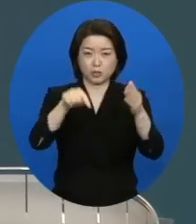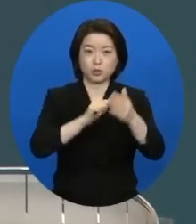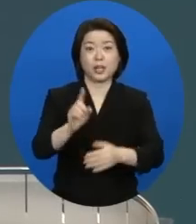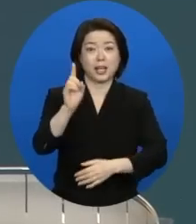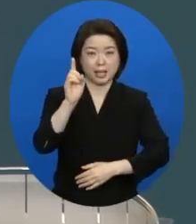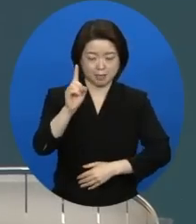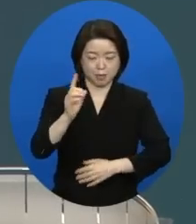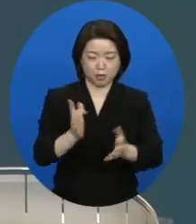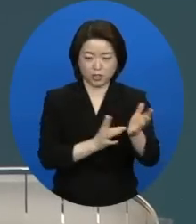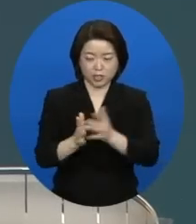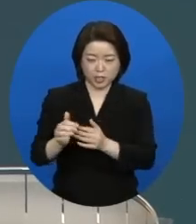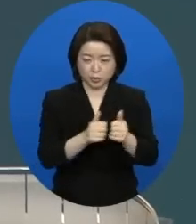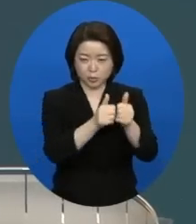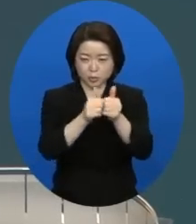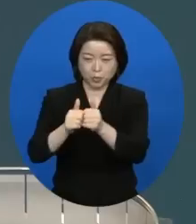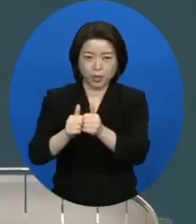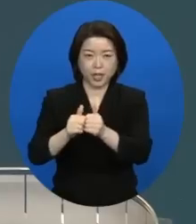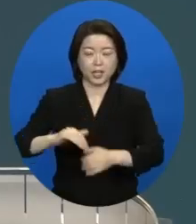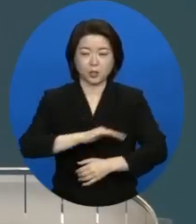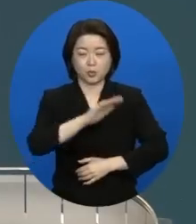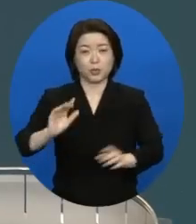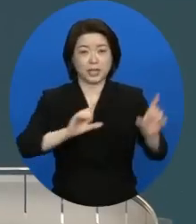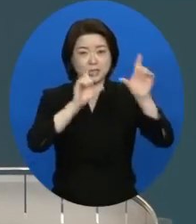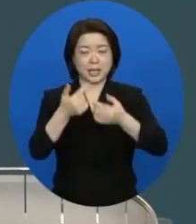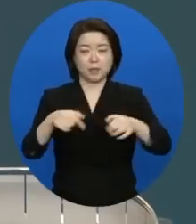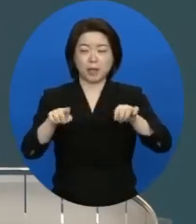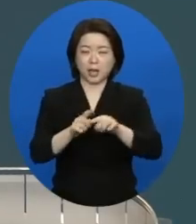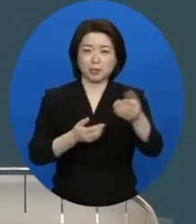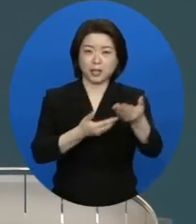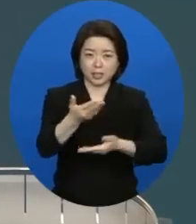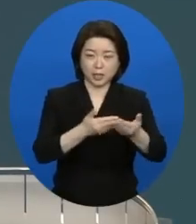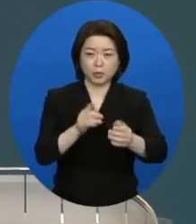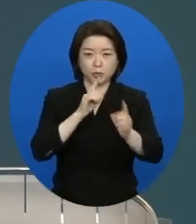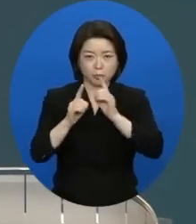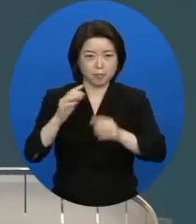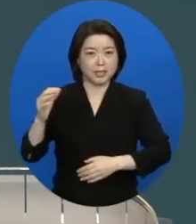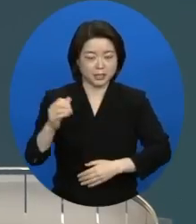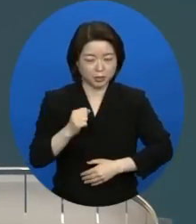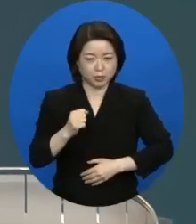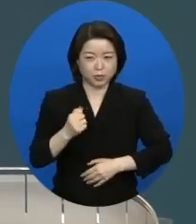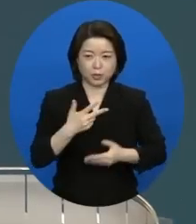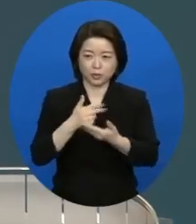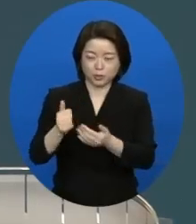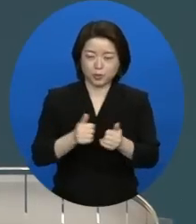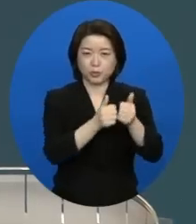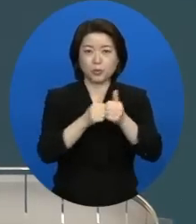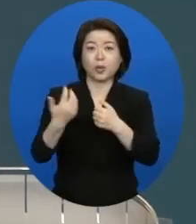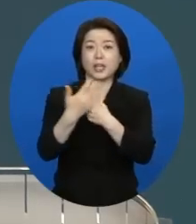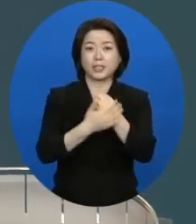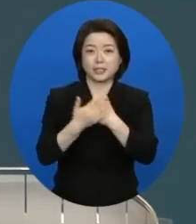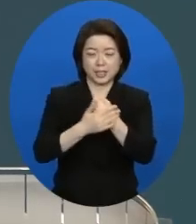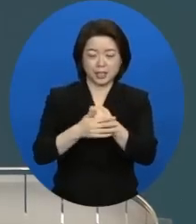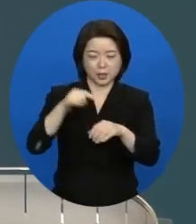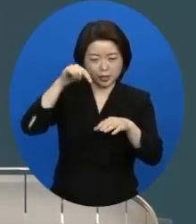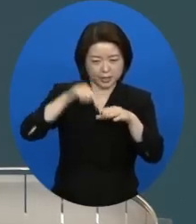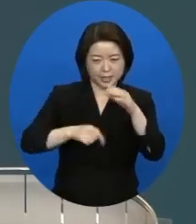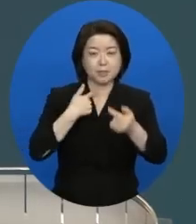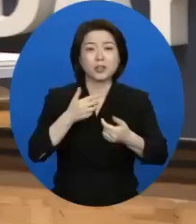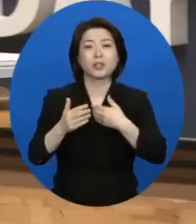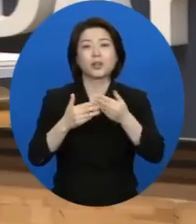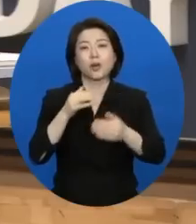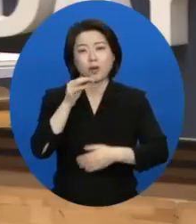예수님과 동행하는 우리의 삶을 같이 나누고 말씀으로 주님과 동행하는 삶의 은혜를 또 깊이